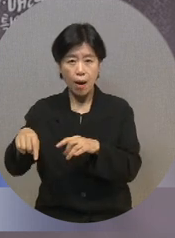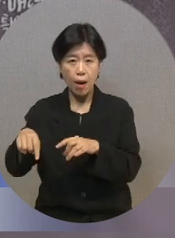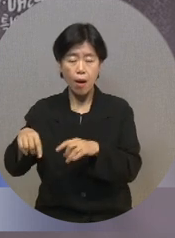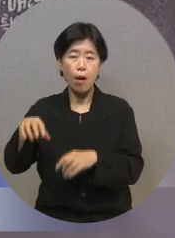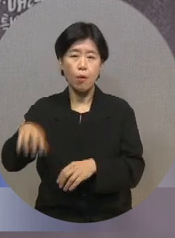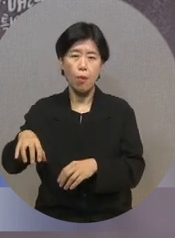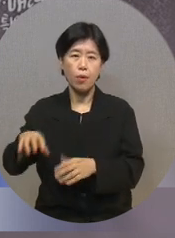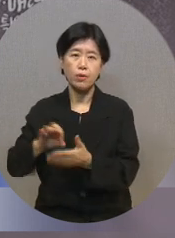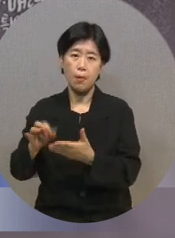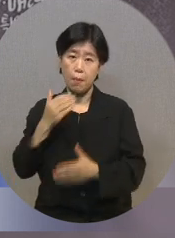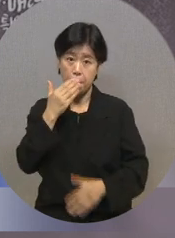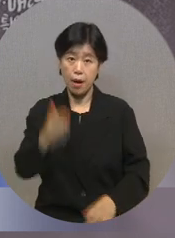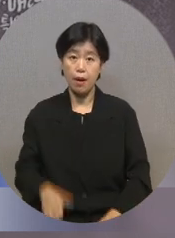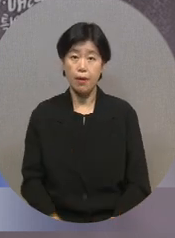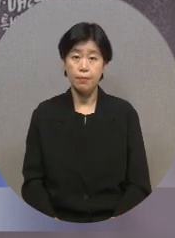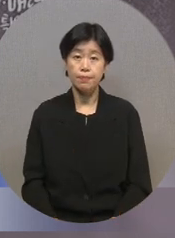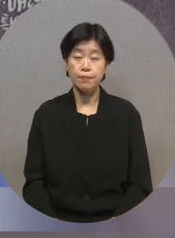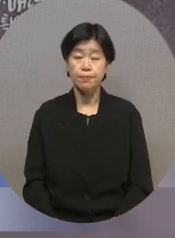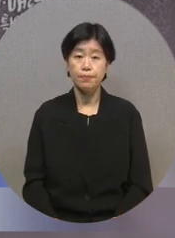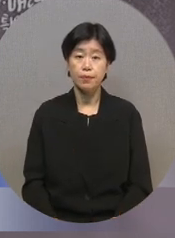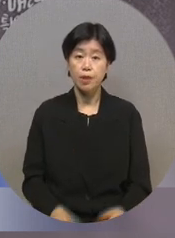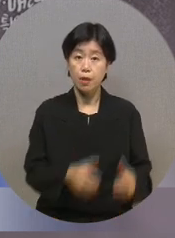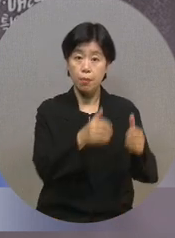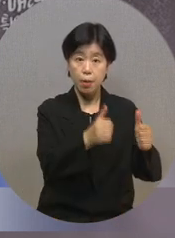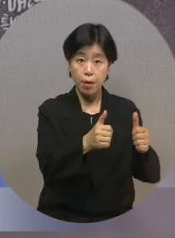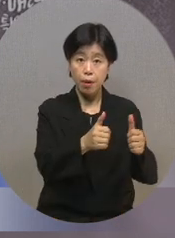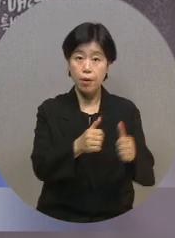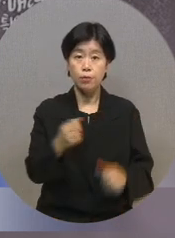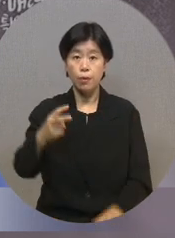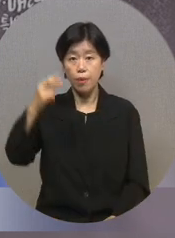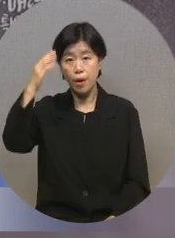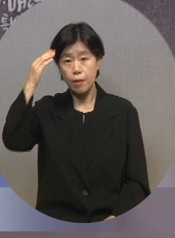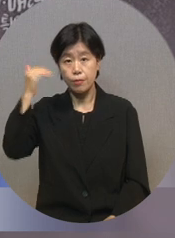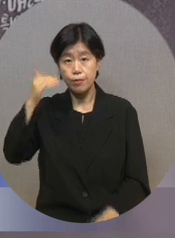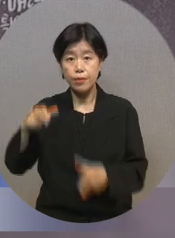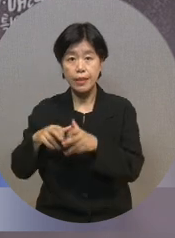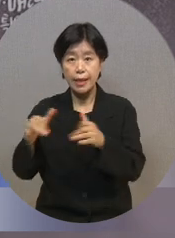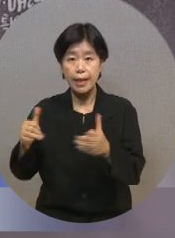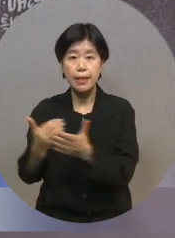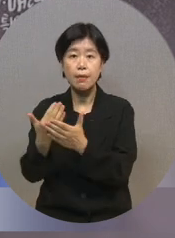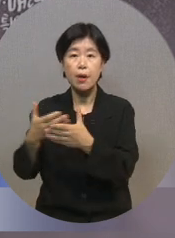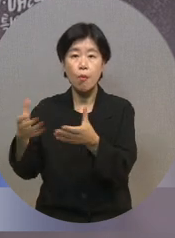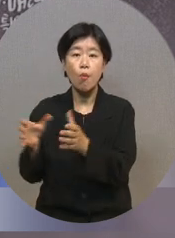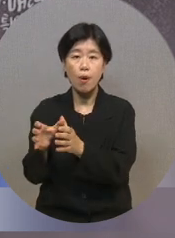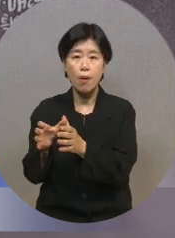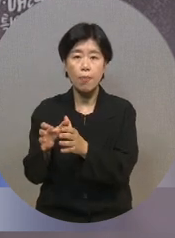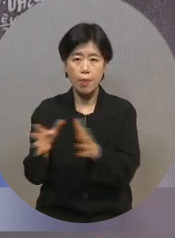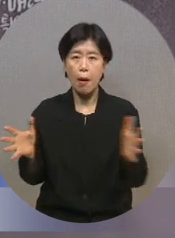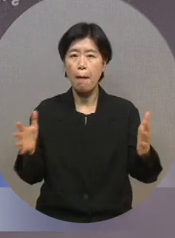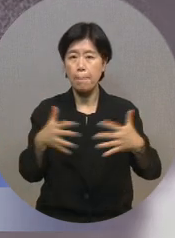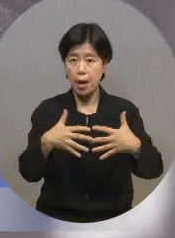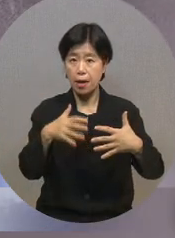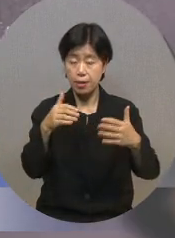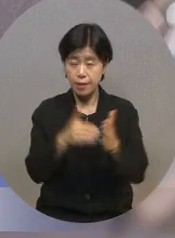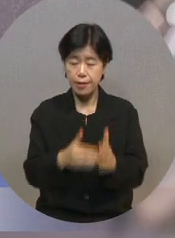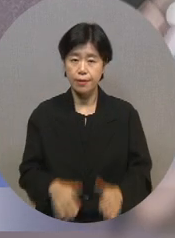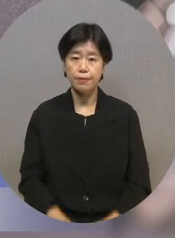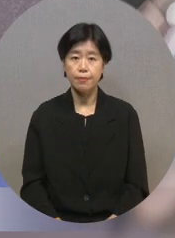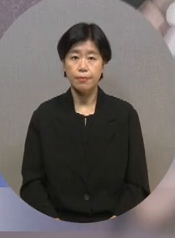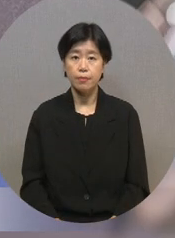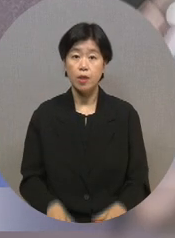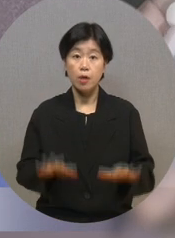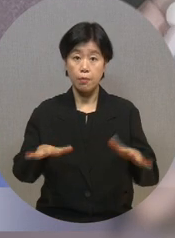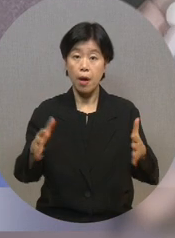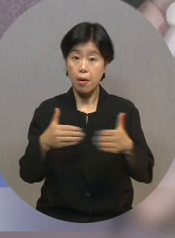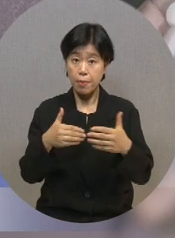한국 장애 개발원과이 같은 내용을 포함한 발달장애인 사법 책의 구축을 위한 업무 협약을 체결했습니다 이번